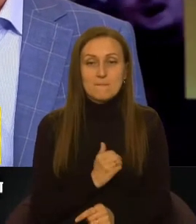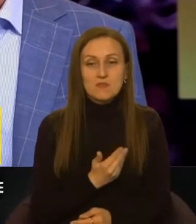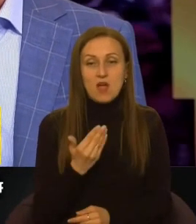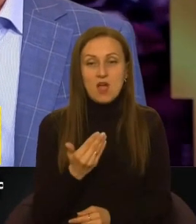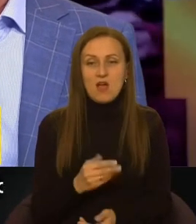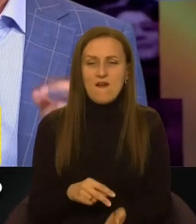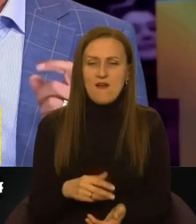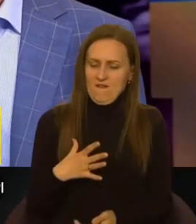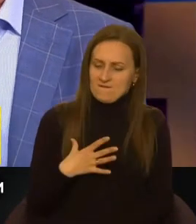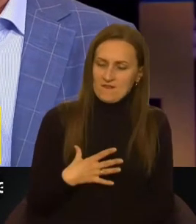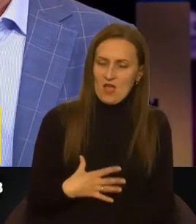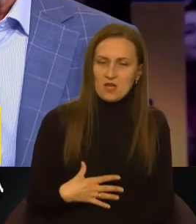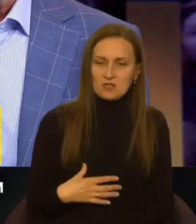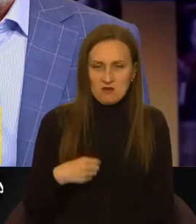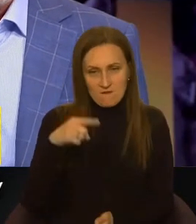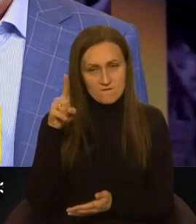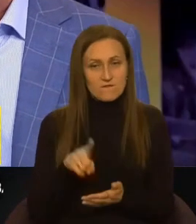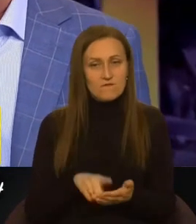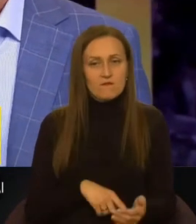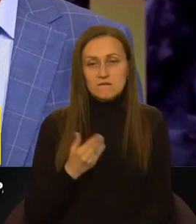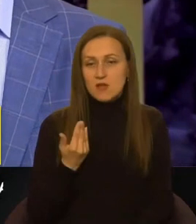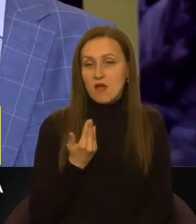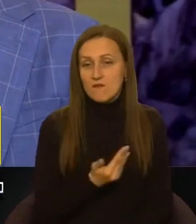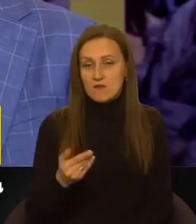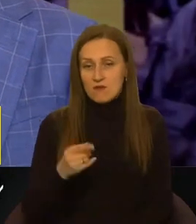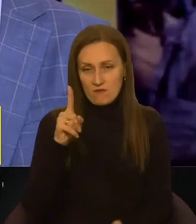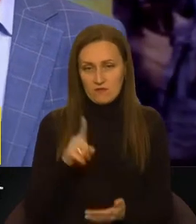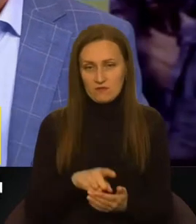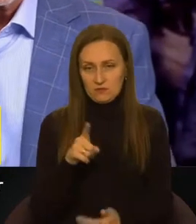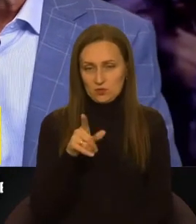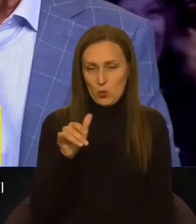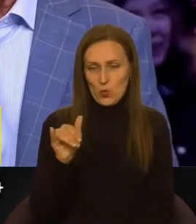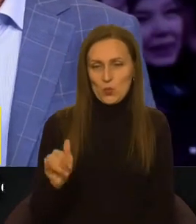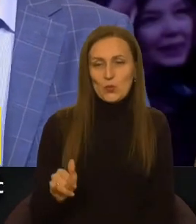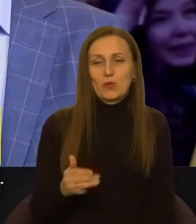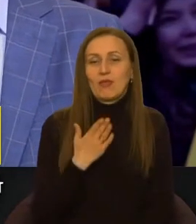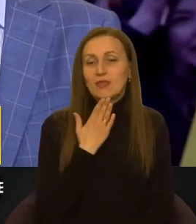витримки і віримо у вас, віримо в Збройні Сили України. Дякую дуже.